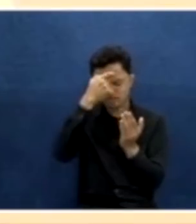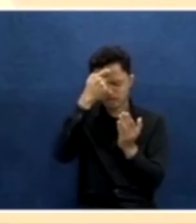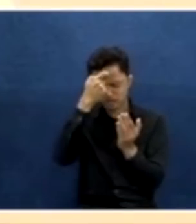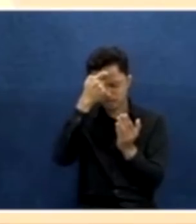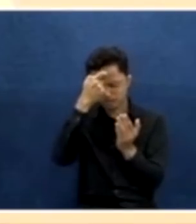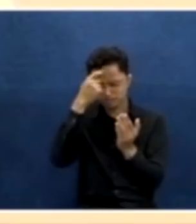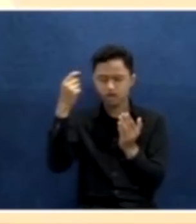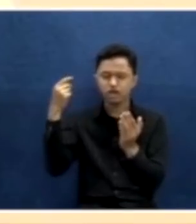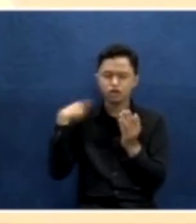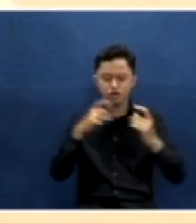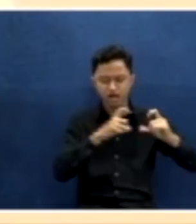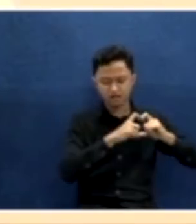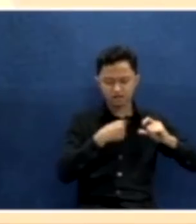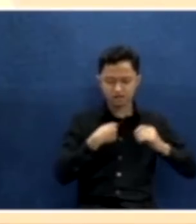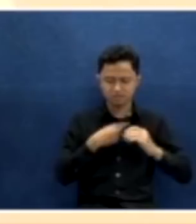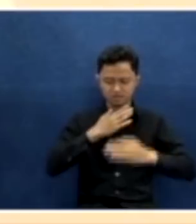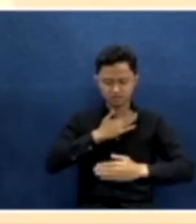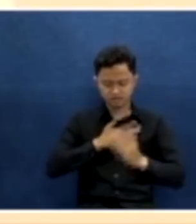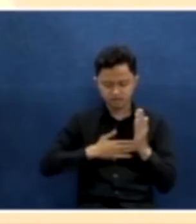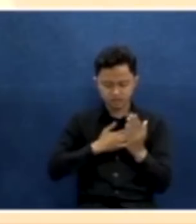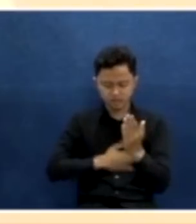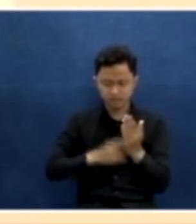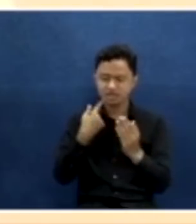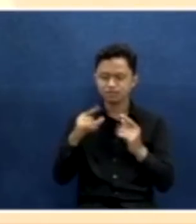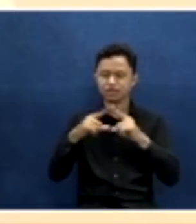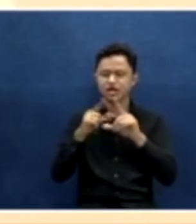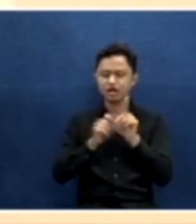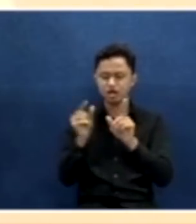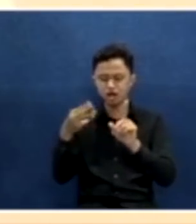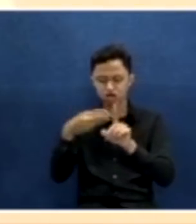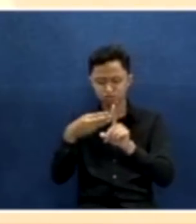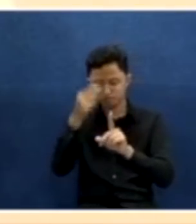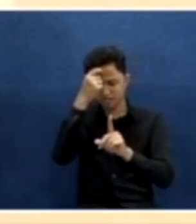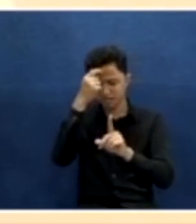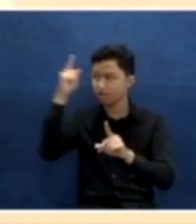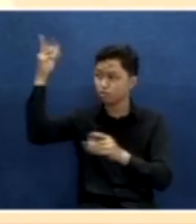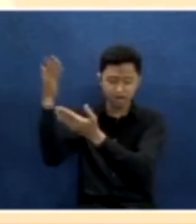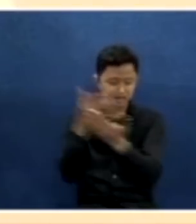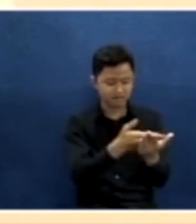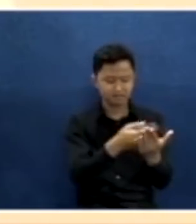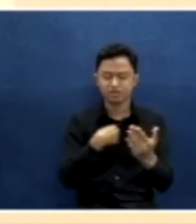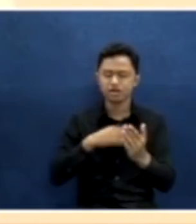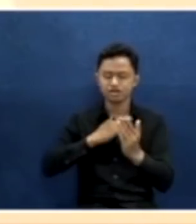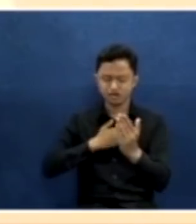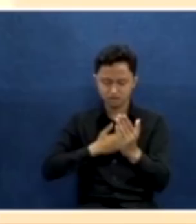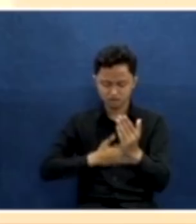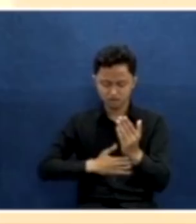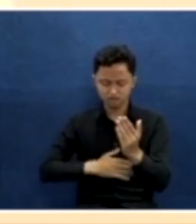Sabarkanlah hati kami sebagaimana sabarnya Ayub ketika menerima engkau berikan kepadanya